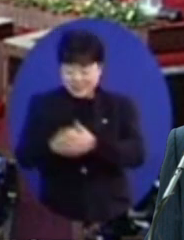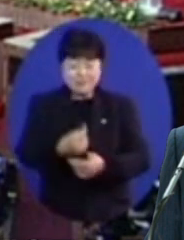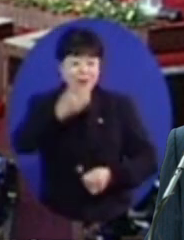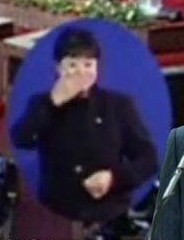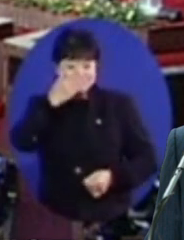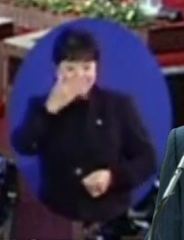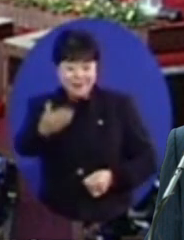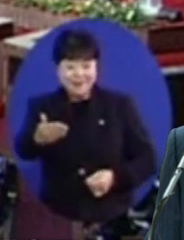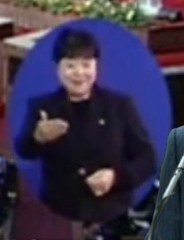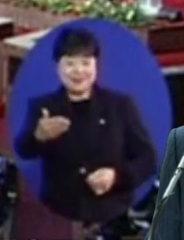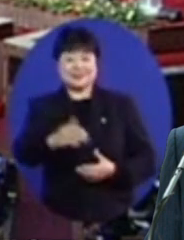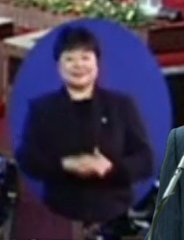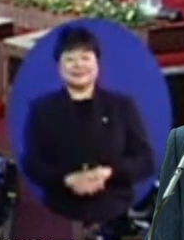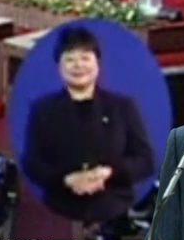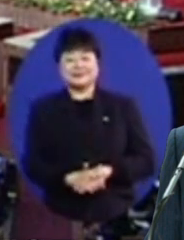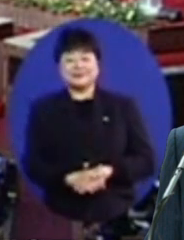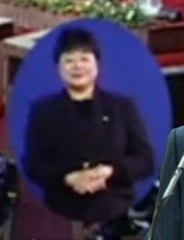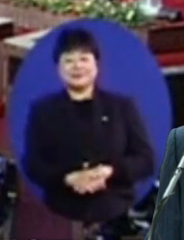것입니까